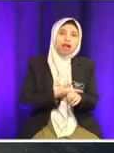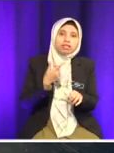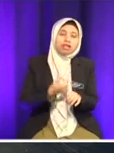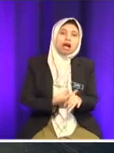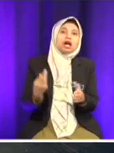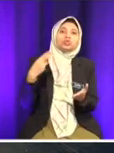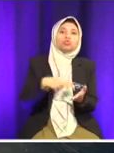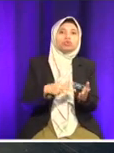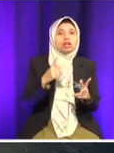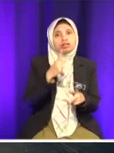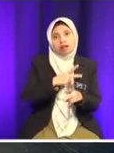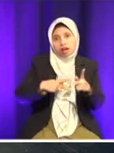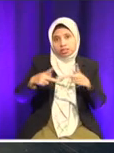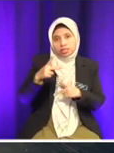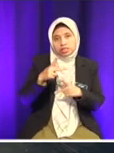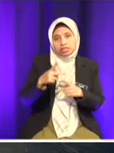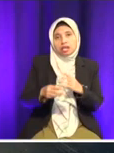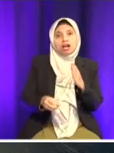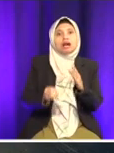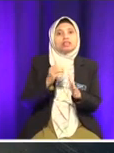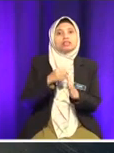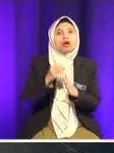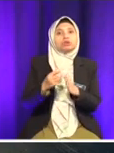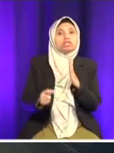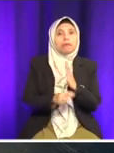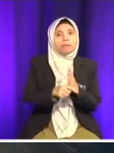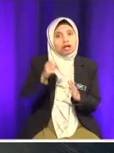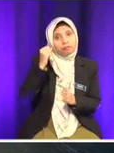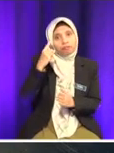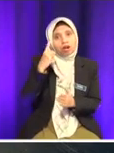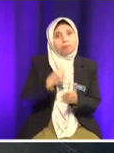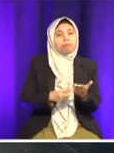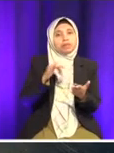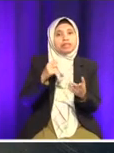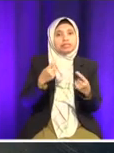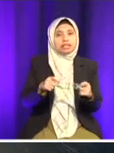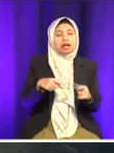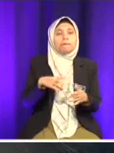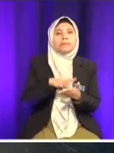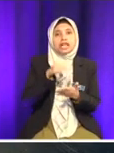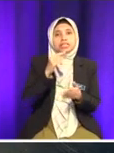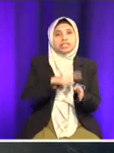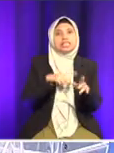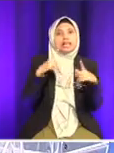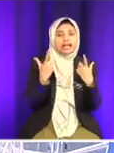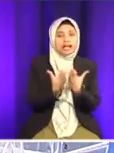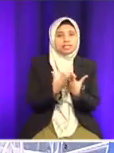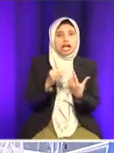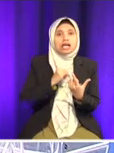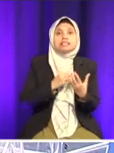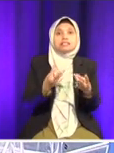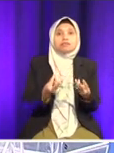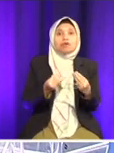kaji ataupun tambah lagi ke paham mereka apa yang mereka belajar di kelas dengan itu saya ingin